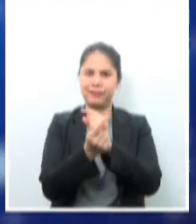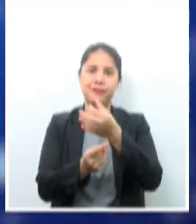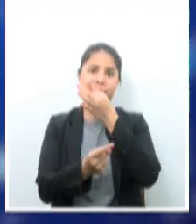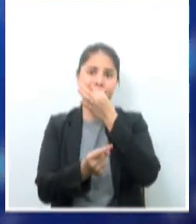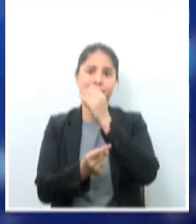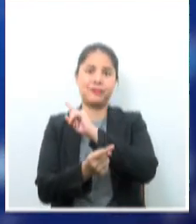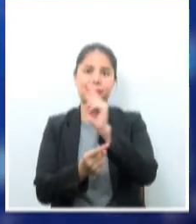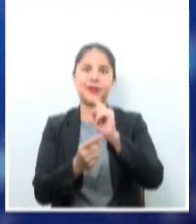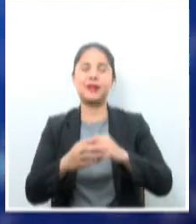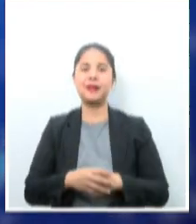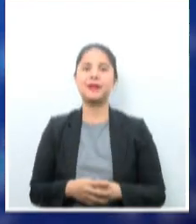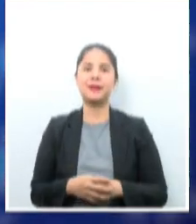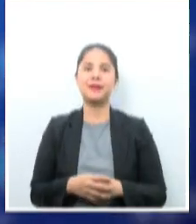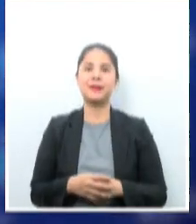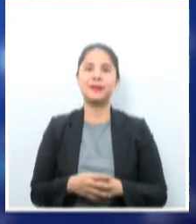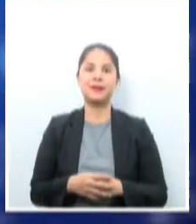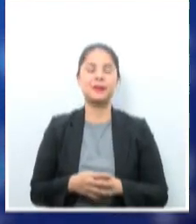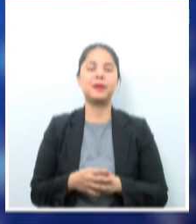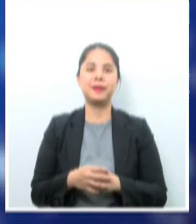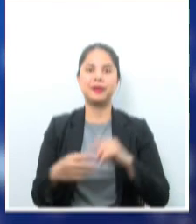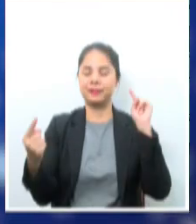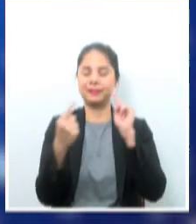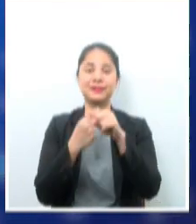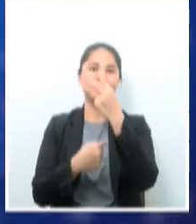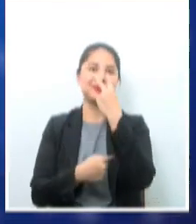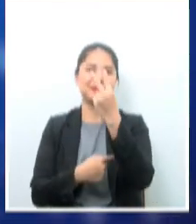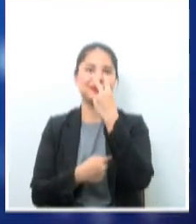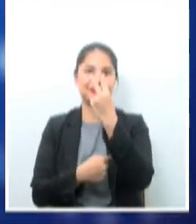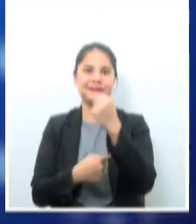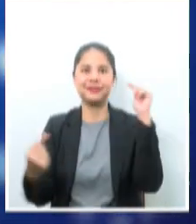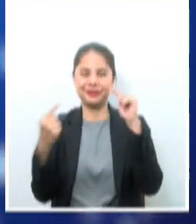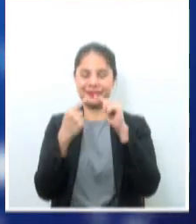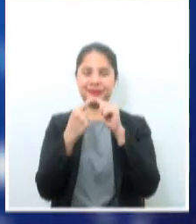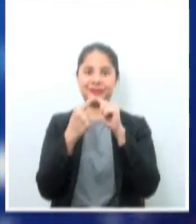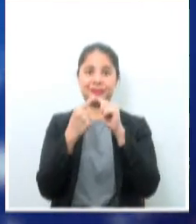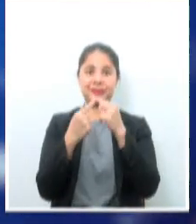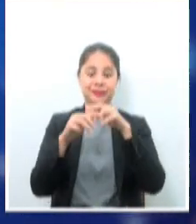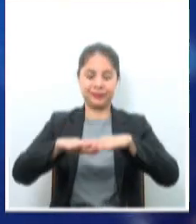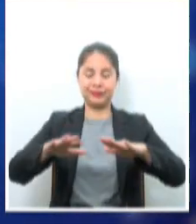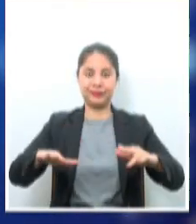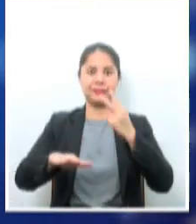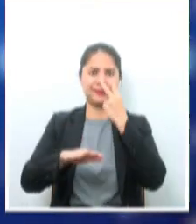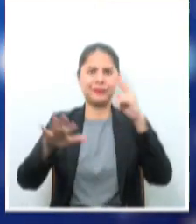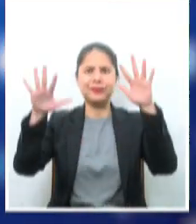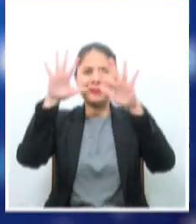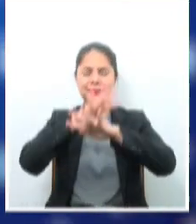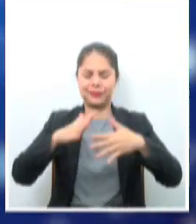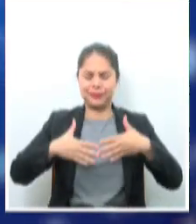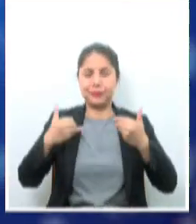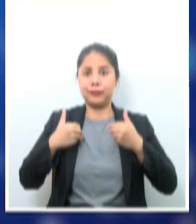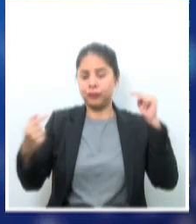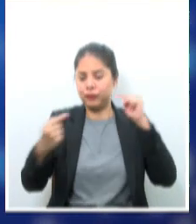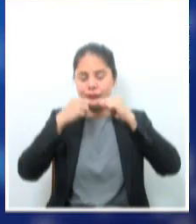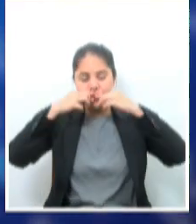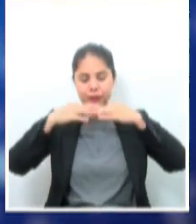ะครับและนี่ก็เป็นหน้าตานะครับแล้วก็แบบให้ดูหน้าตาใช้งานนะครับแล้วก็เด็กๆดูเหมือนเป็นการประจนภัยลงไปสู่ใต้ท้อง